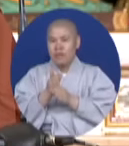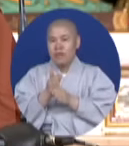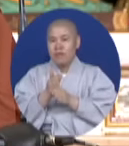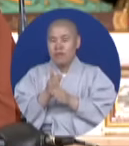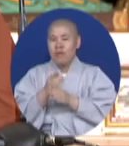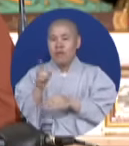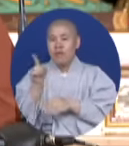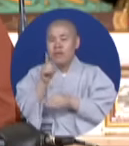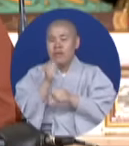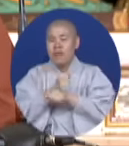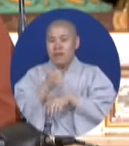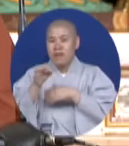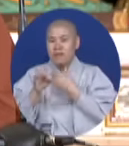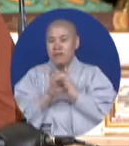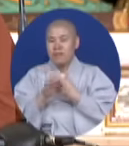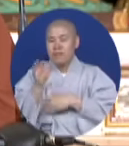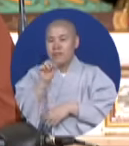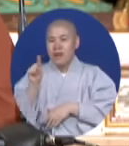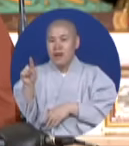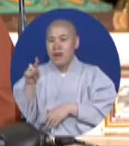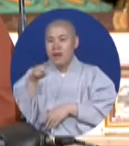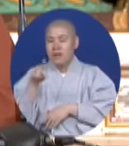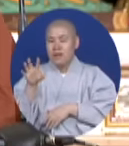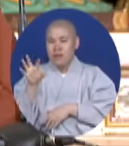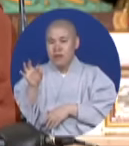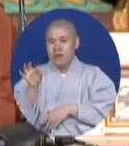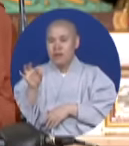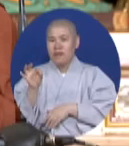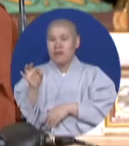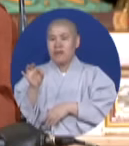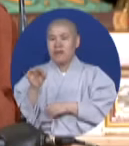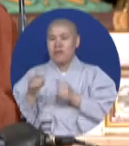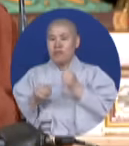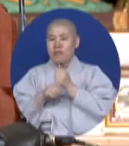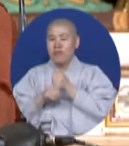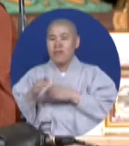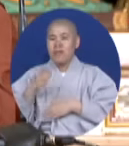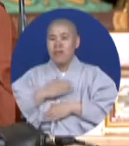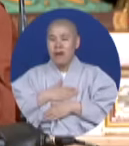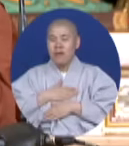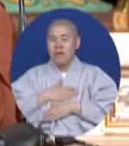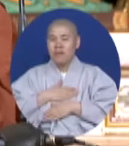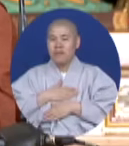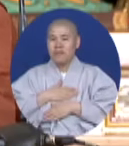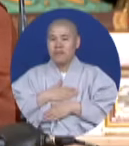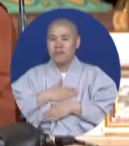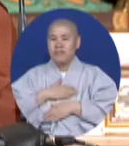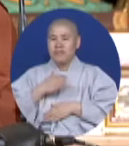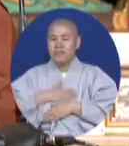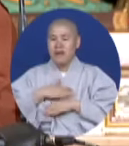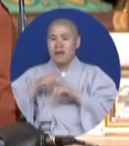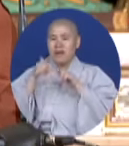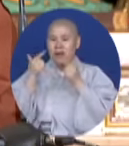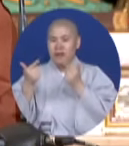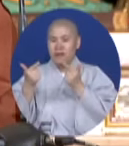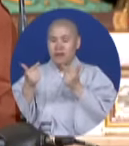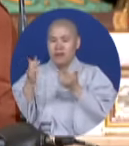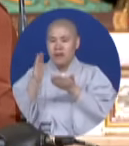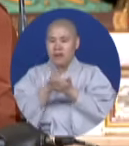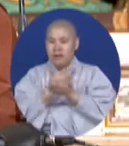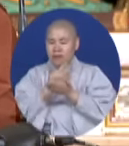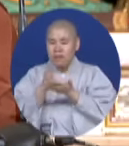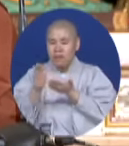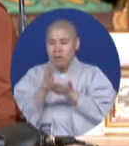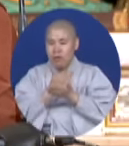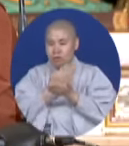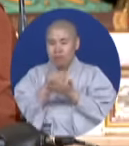설명하셨느냐 하면 아상이란 나와 나 아닌 것을 가르는